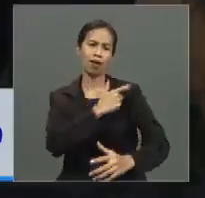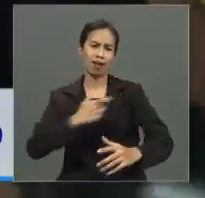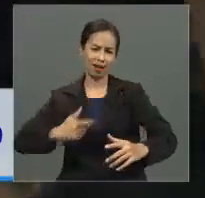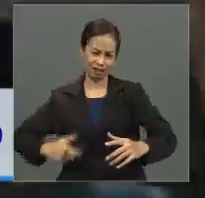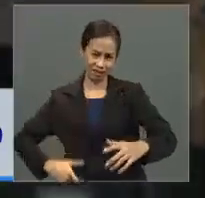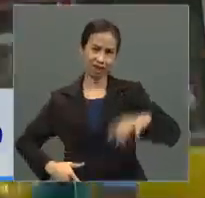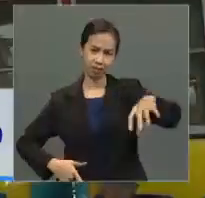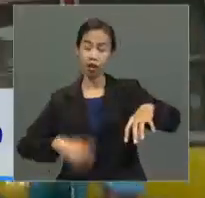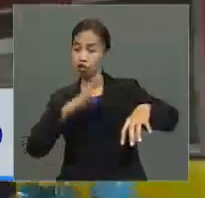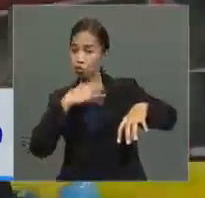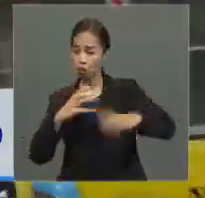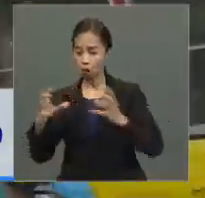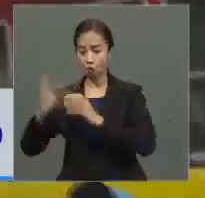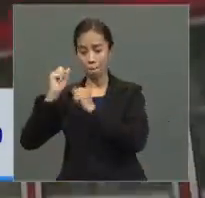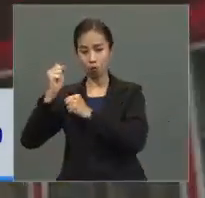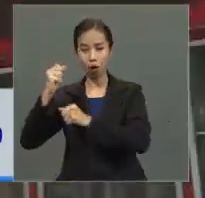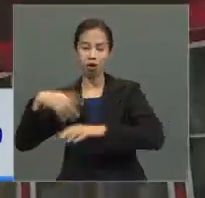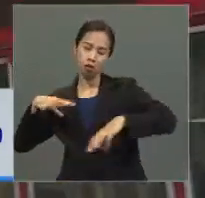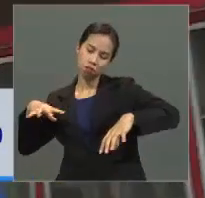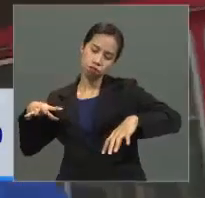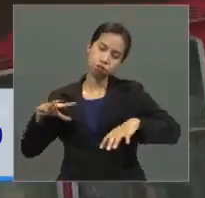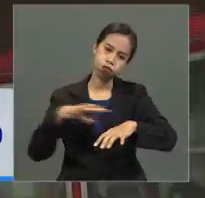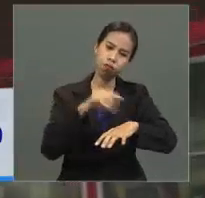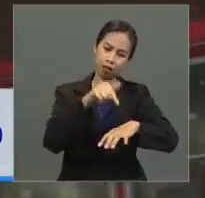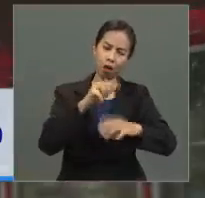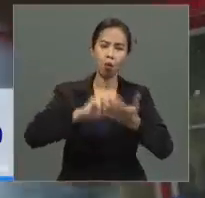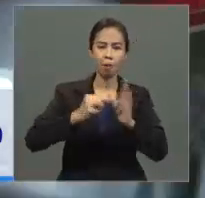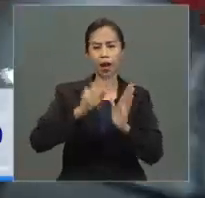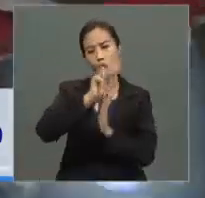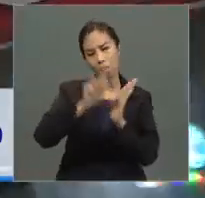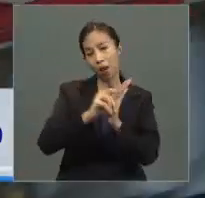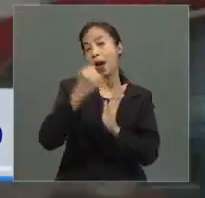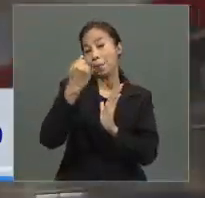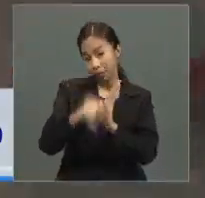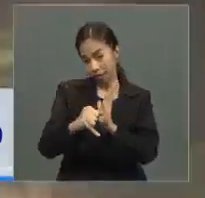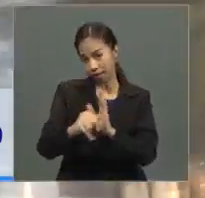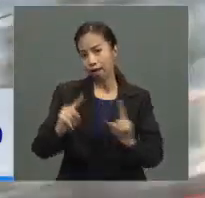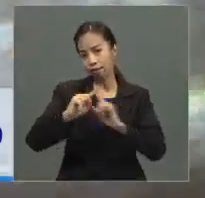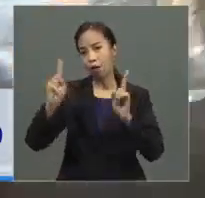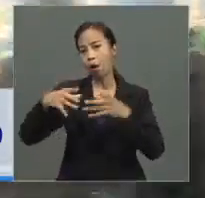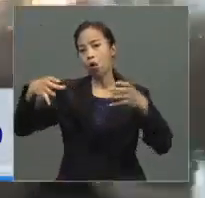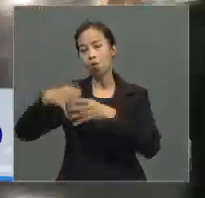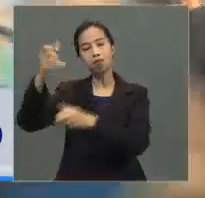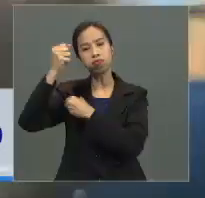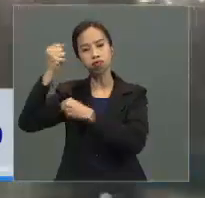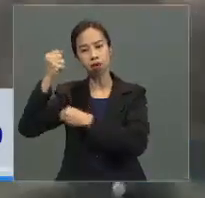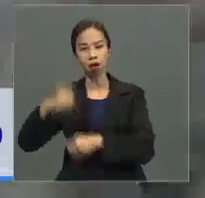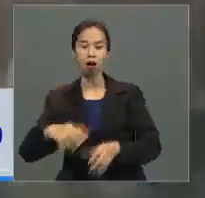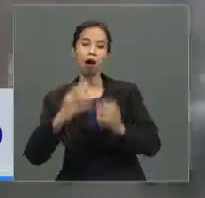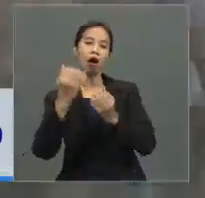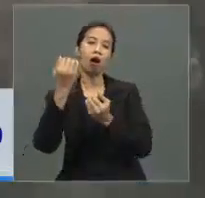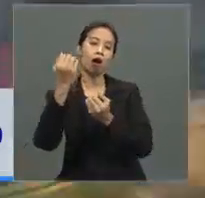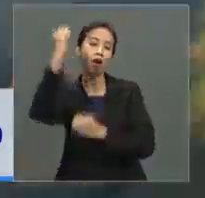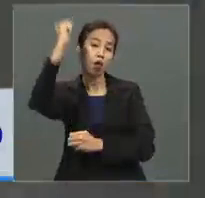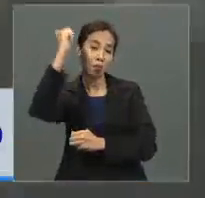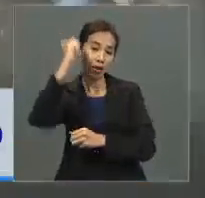ผิดทางกฎหมายแต่ผู้ชุมนุมก็ก็ด้านรถเมล์ที่ขวางออกจากเส้นทางก่อน